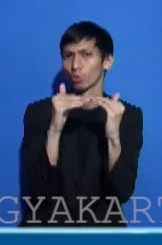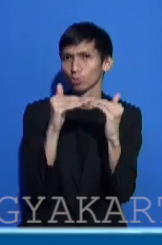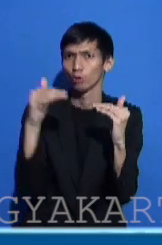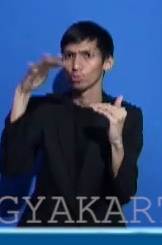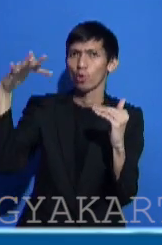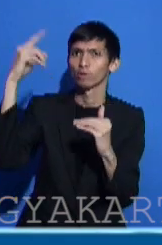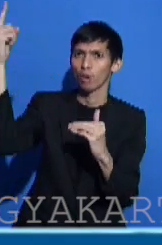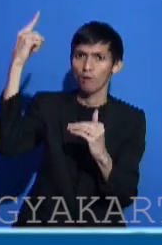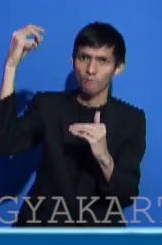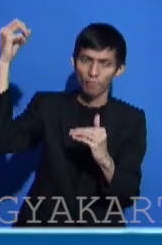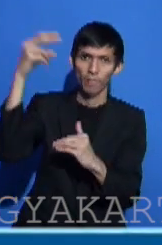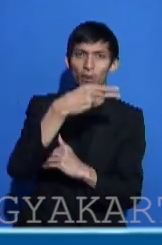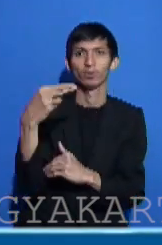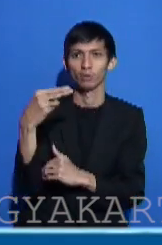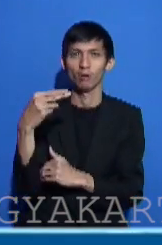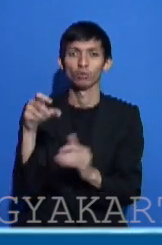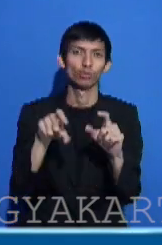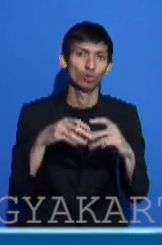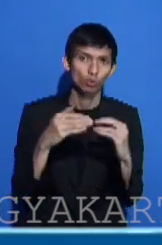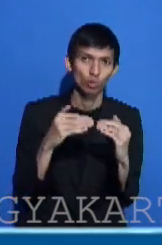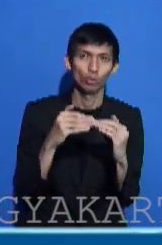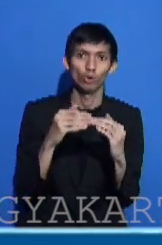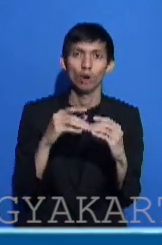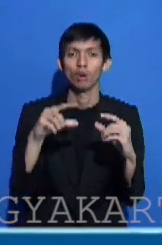budidaya tanaman kacang Amazon